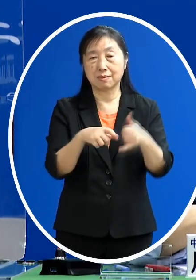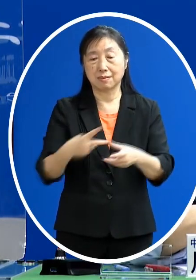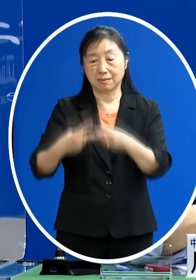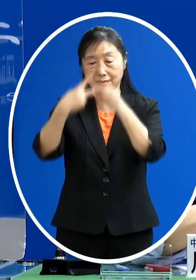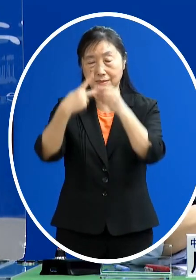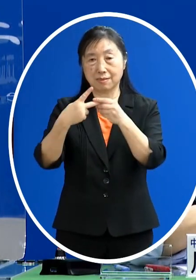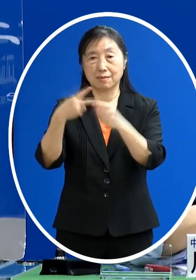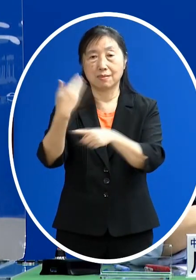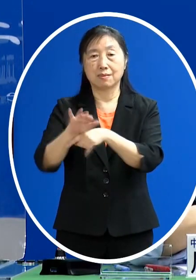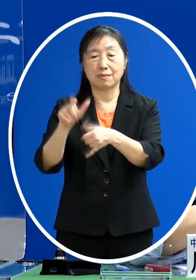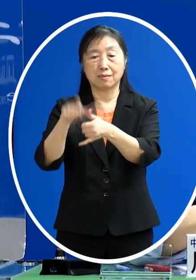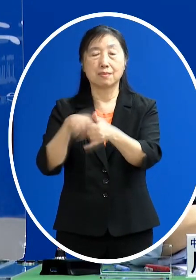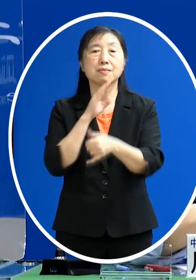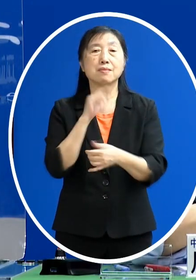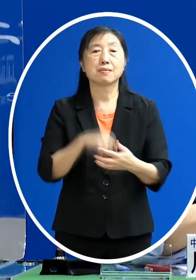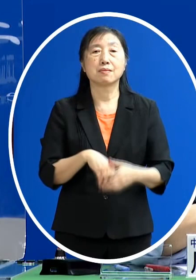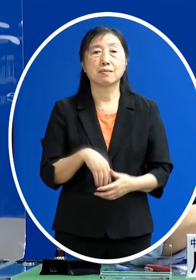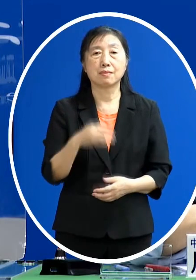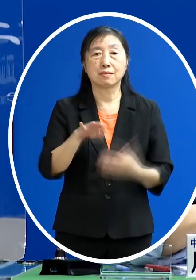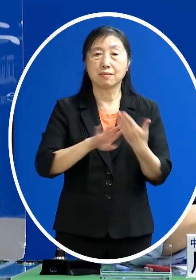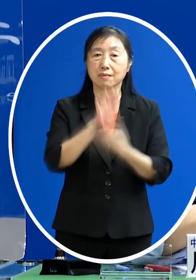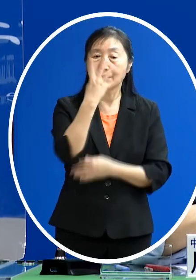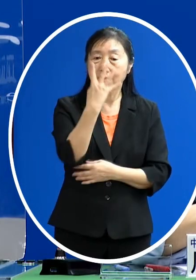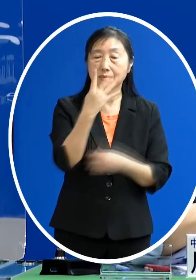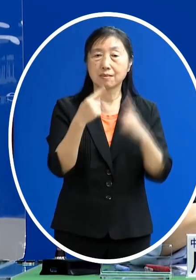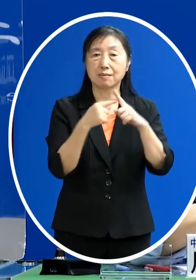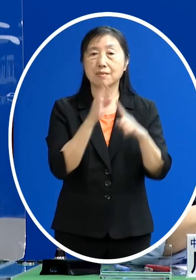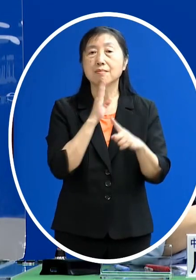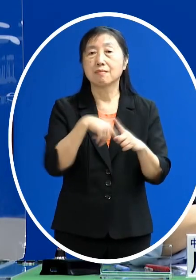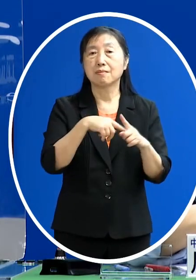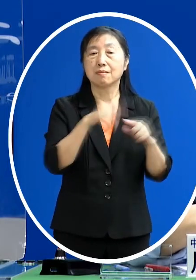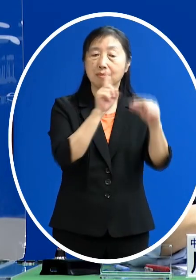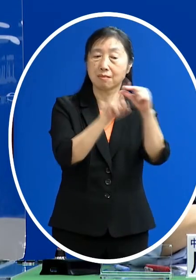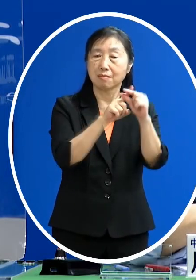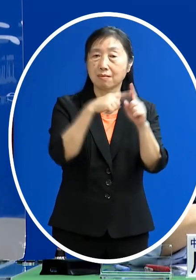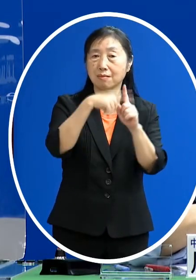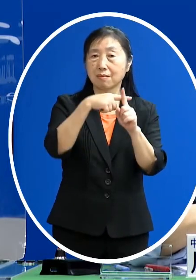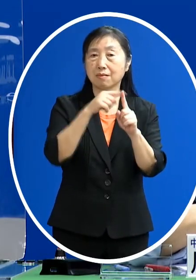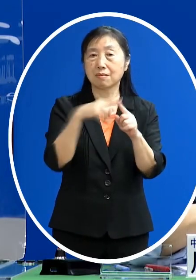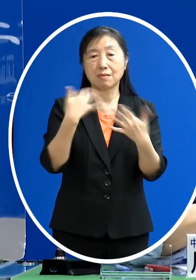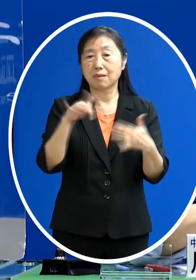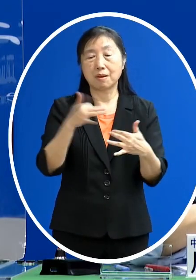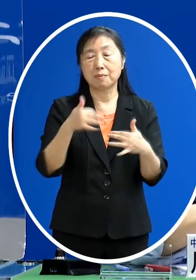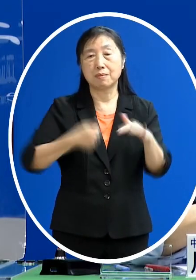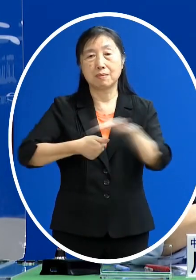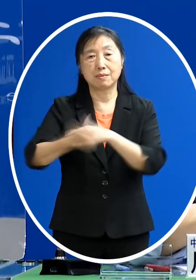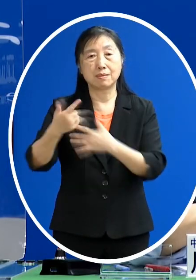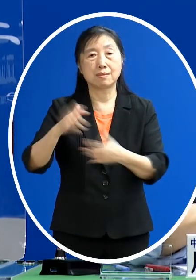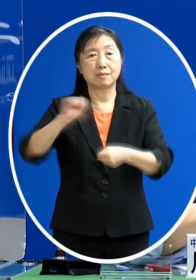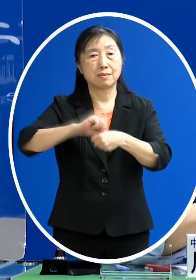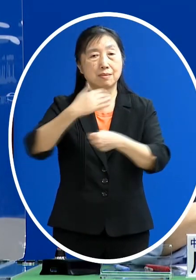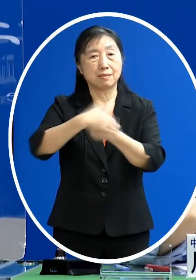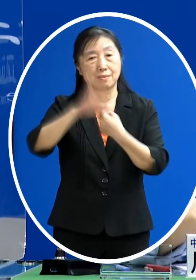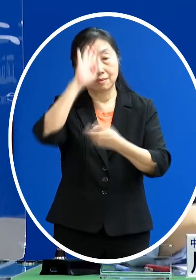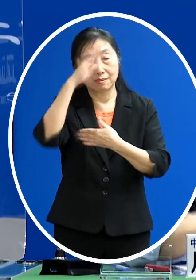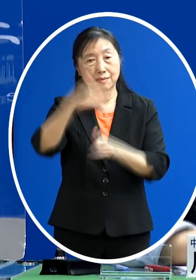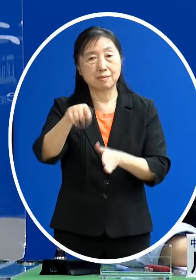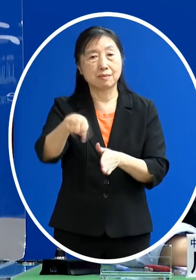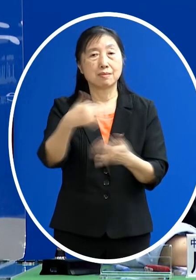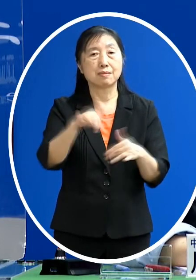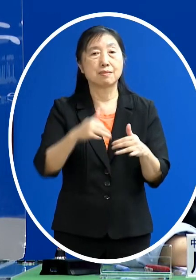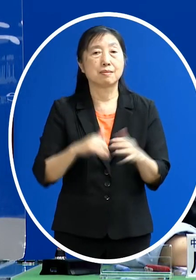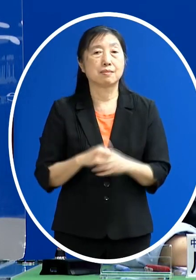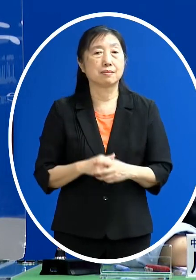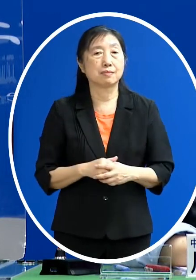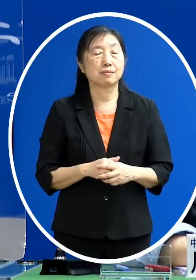二例的死亡。那另外有4位的话都是分类在这个中度哈，并没有住到加护病房去哈，那就是有。可